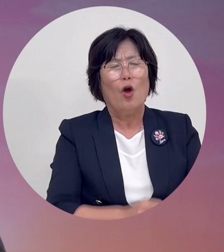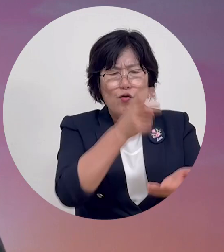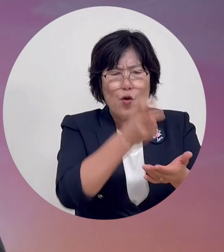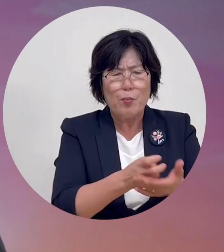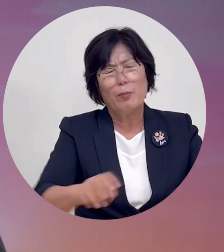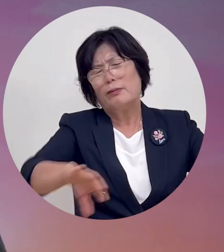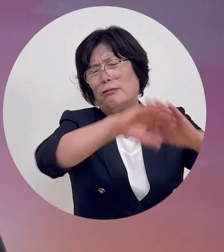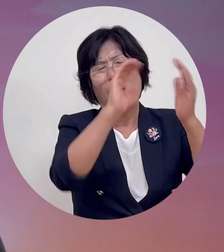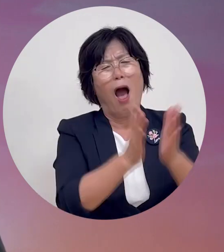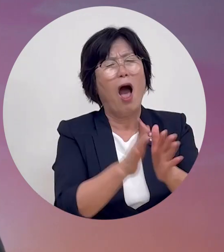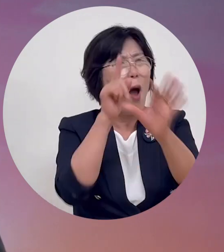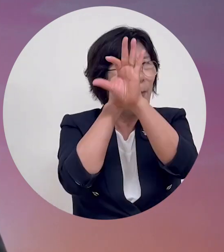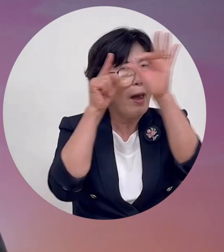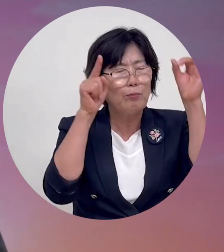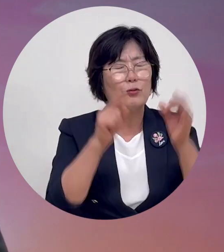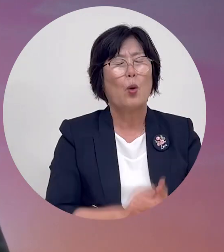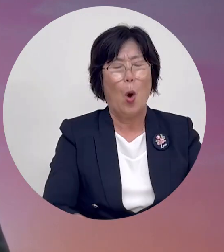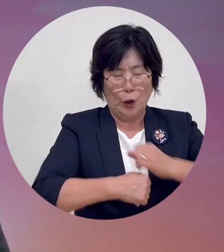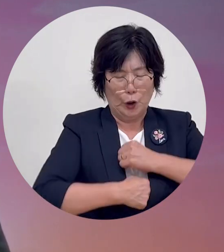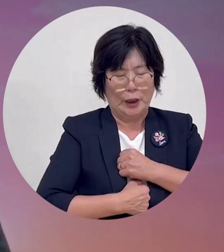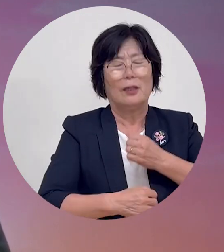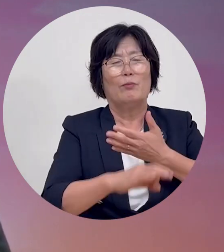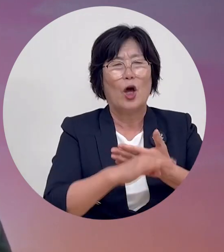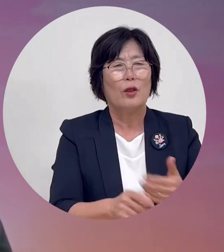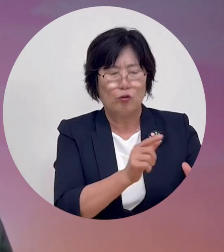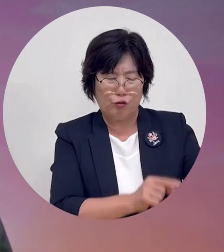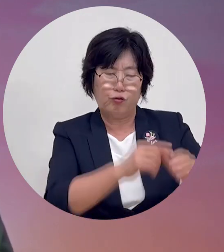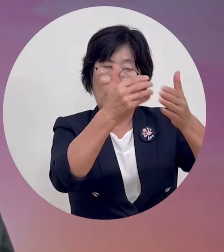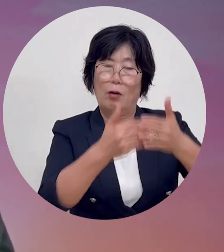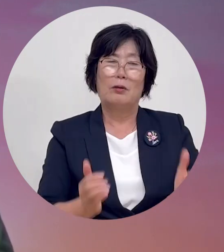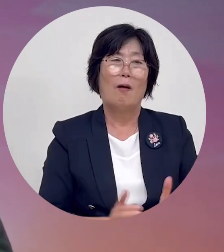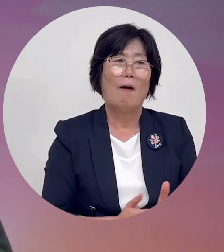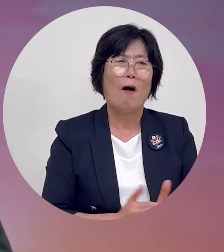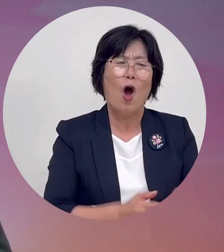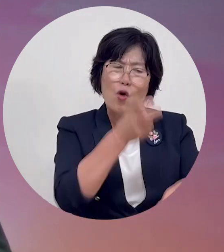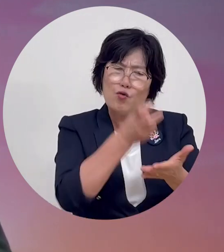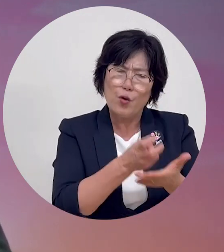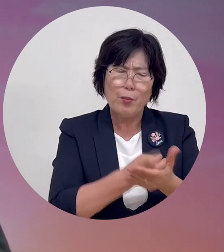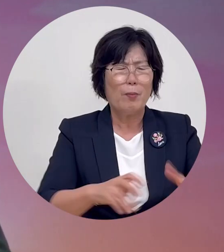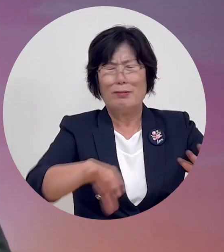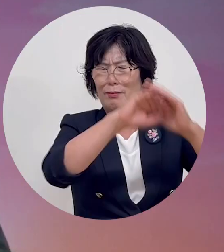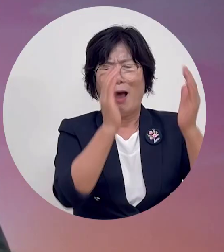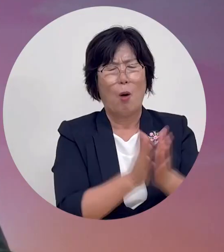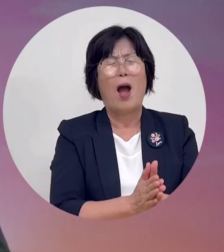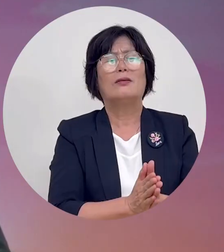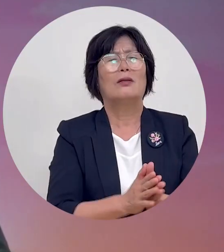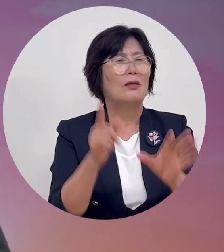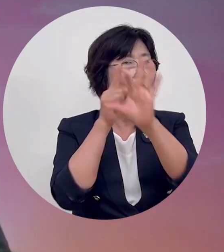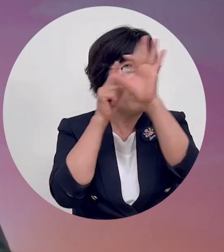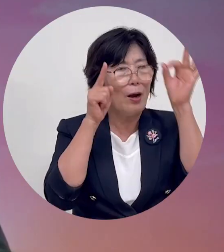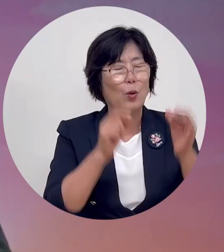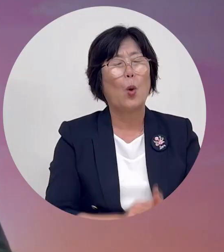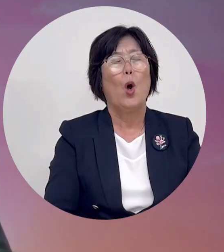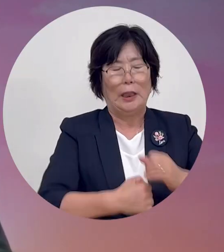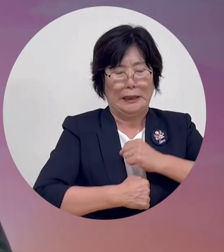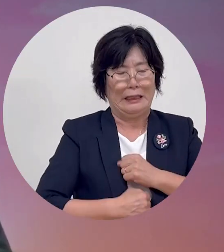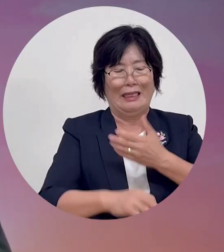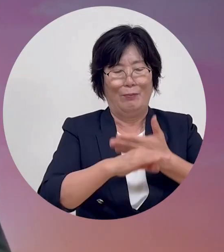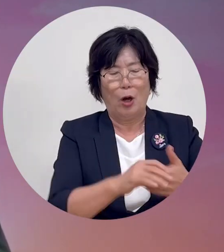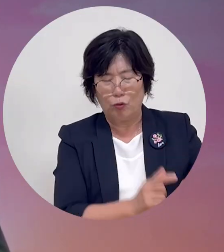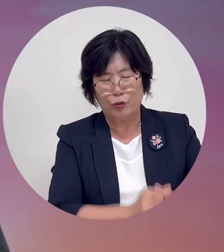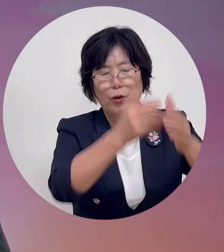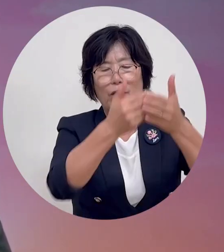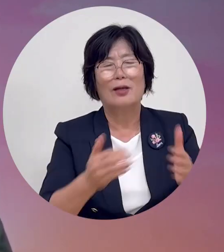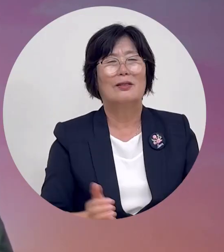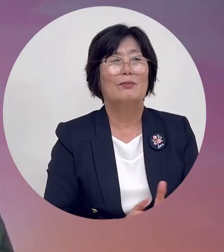얻을까요? 못 얻을까요? 구원 얻어요. 율법을 다 지키면 구원 얻어요. 하나도 빠짐없이.